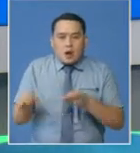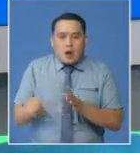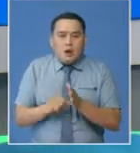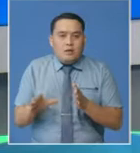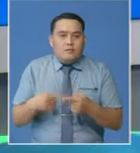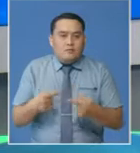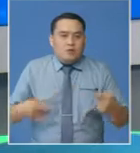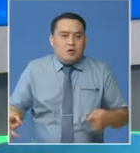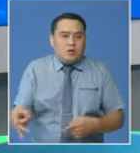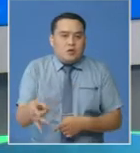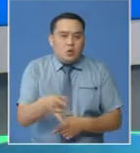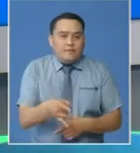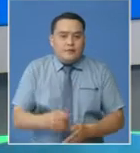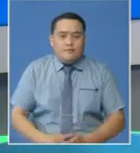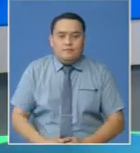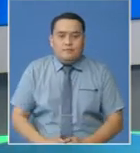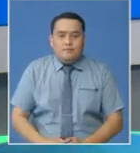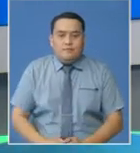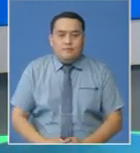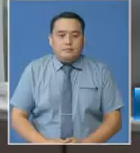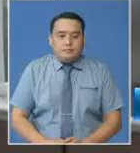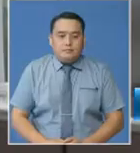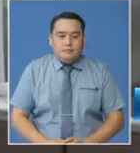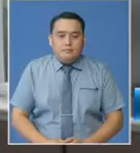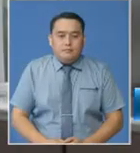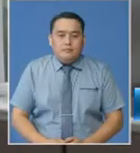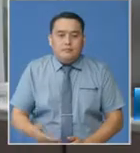транспортировку электричества из других регионов страны.